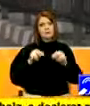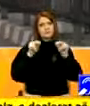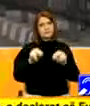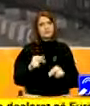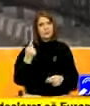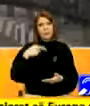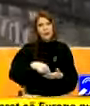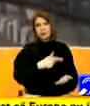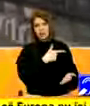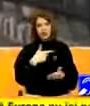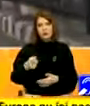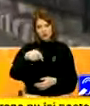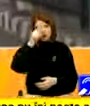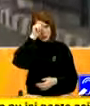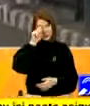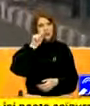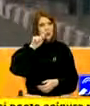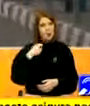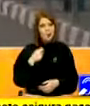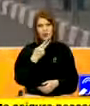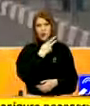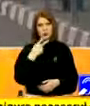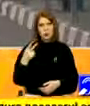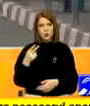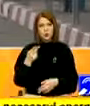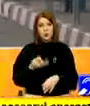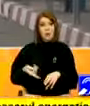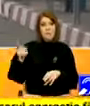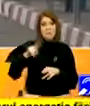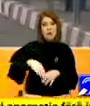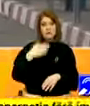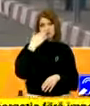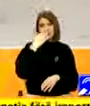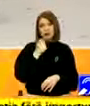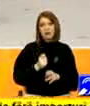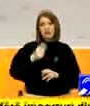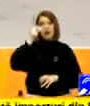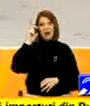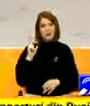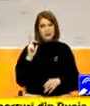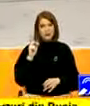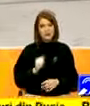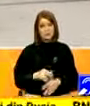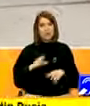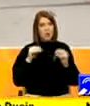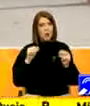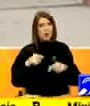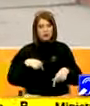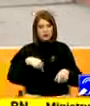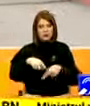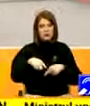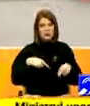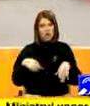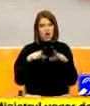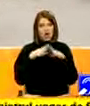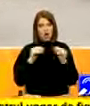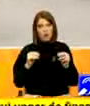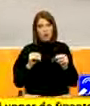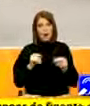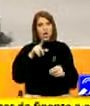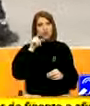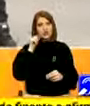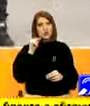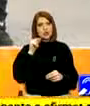de 1700 de cetățeni ucraineni, cu 200 mai mulți față de ziua precedentă. Mulți tranzitează România, iar